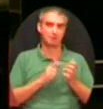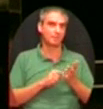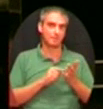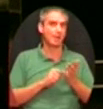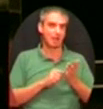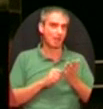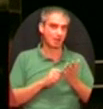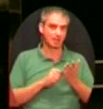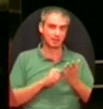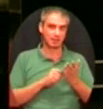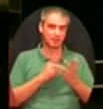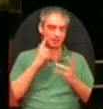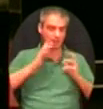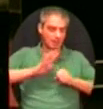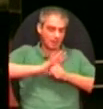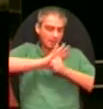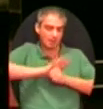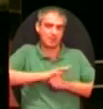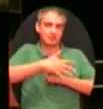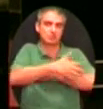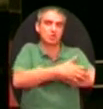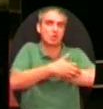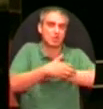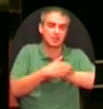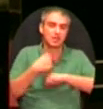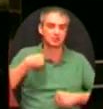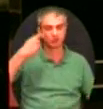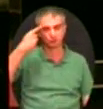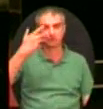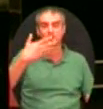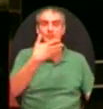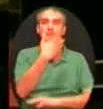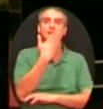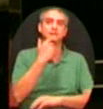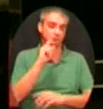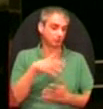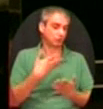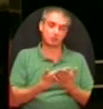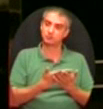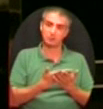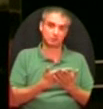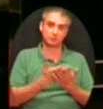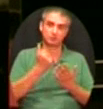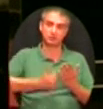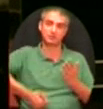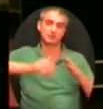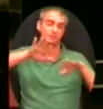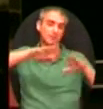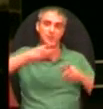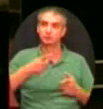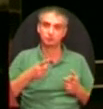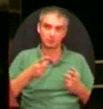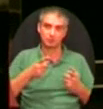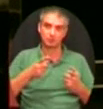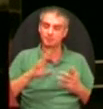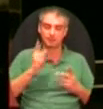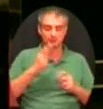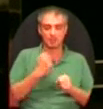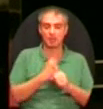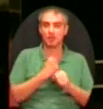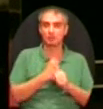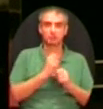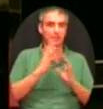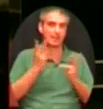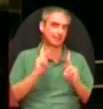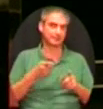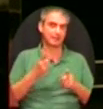כתוצאה מהלחץ הזה, מהעוני הזה. אני חושב שמדינת ישראל, ויש הצעות של שרים בממשלה הזאת, מה צריך לעשות שם,